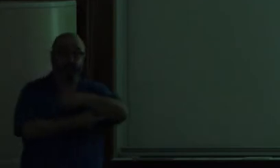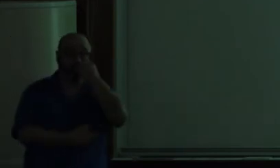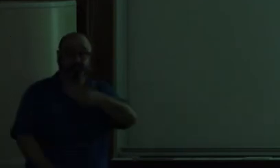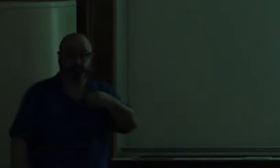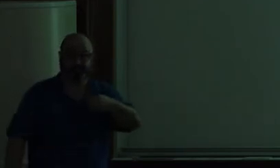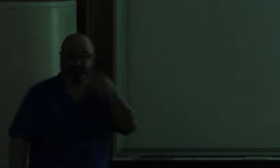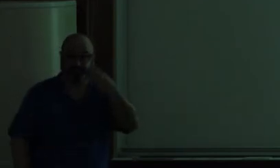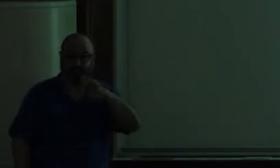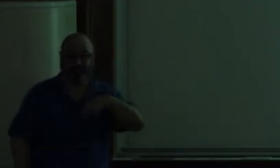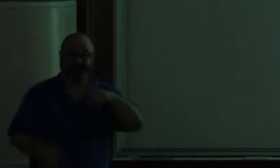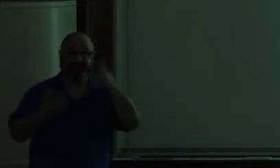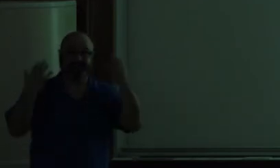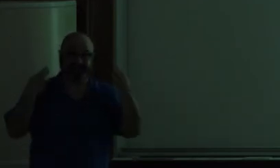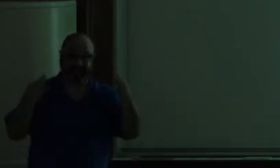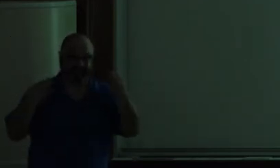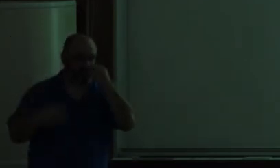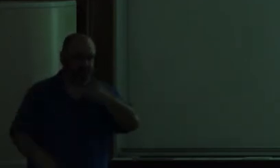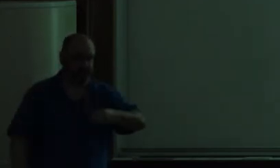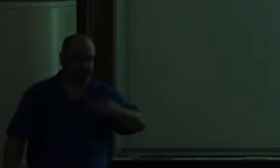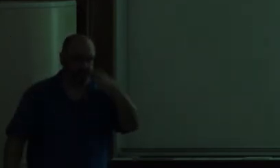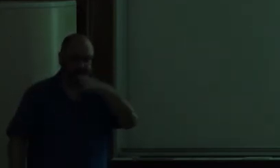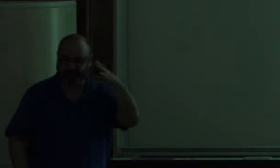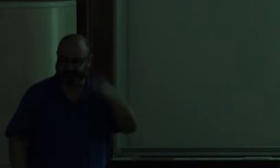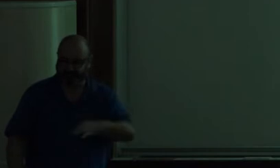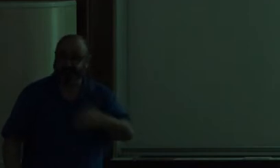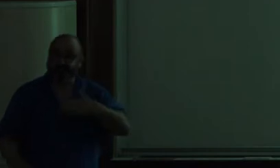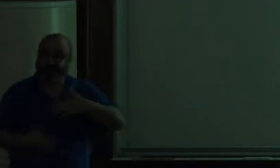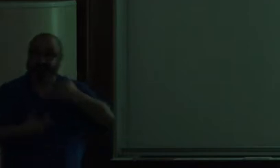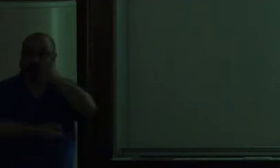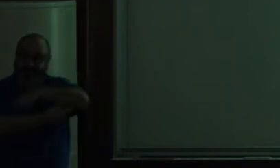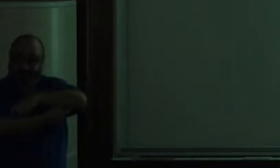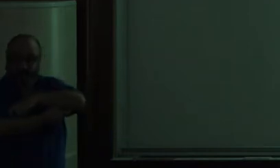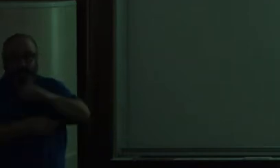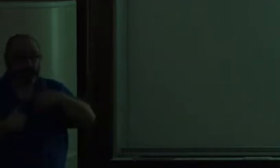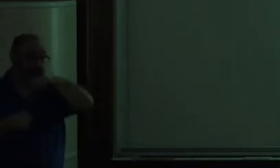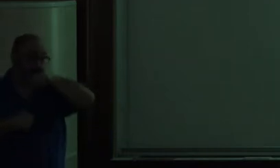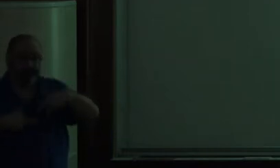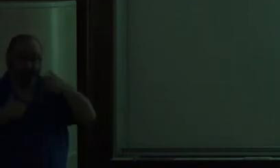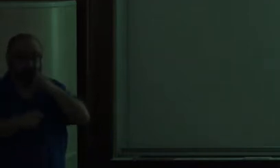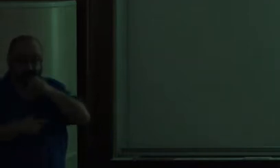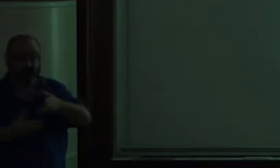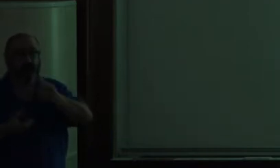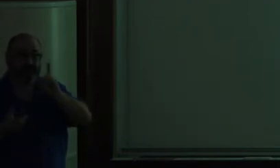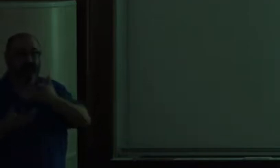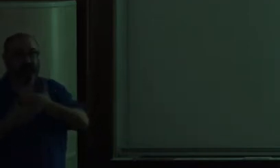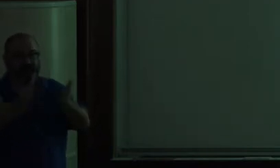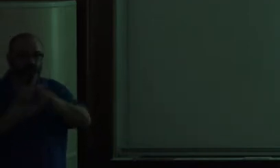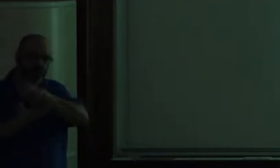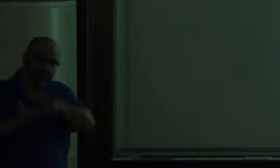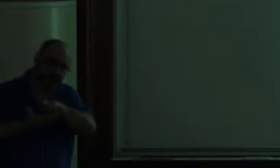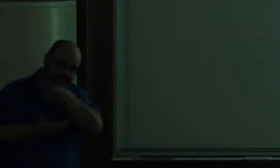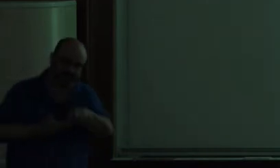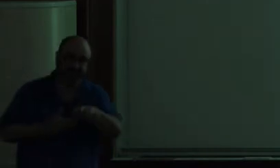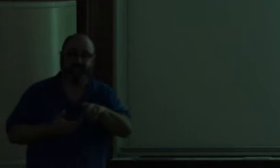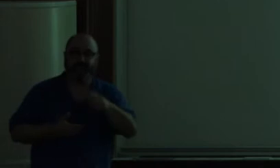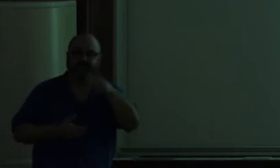allègrement avec son propre Zen, très, très régulièrement. J'aime beaucoup Python, c'est mon langage favori, j'en vis au quotidien, hein, mais il faut être très réaliste.